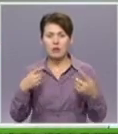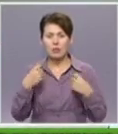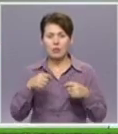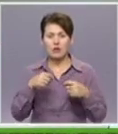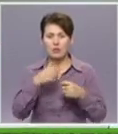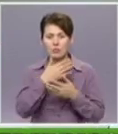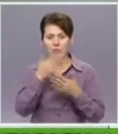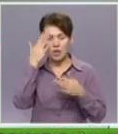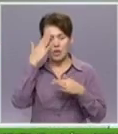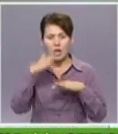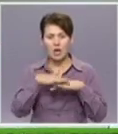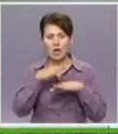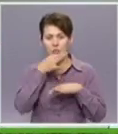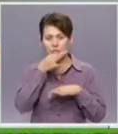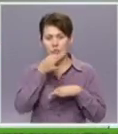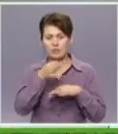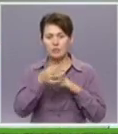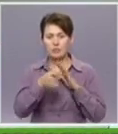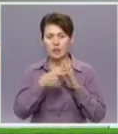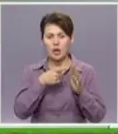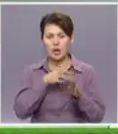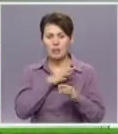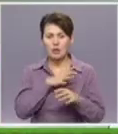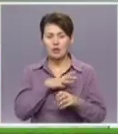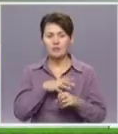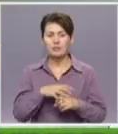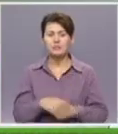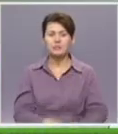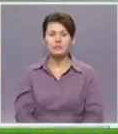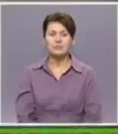бүгін әкімшілік жазаға тартылды. Толығырақ тілші материалында.